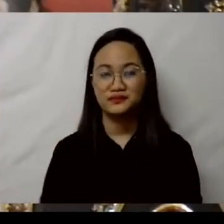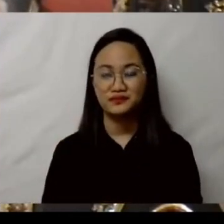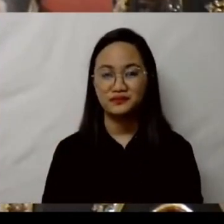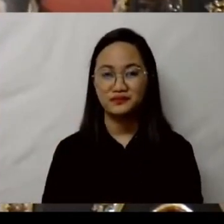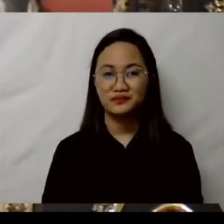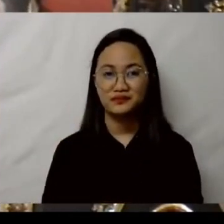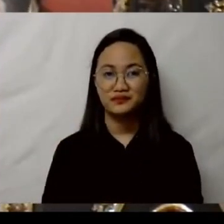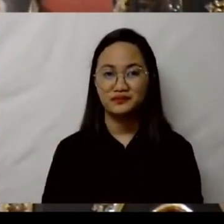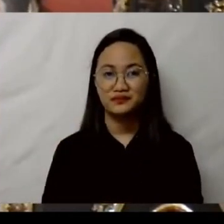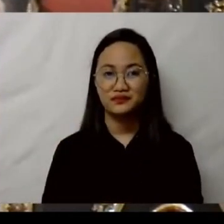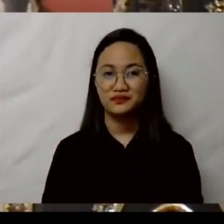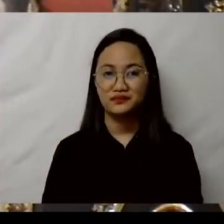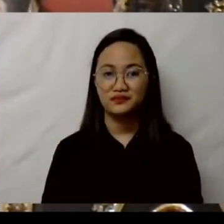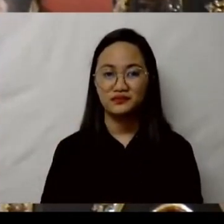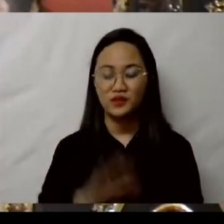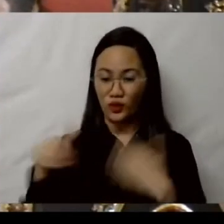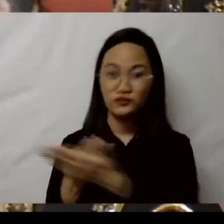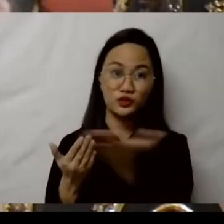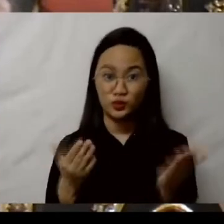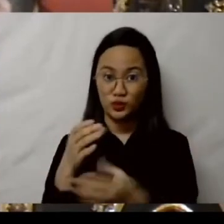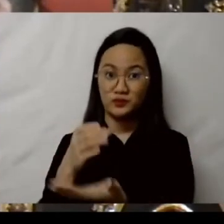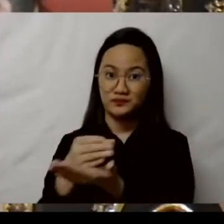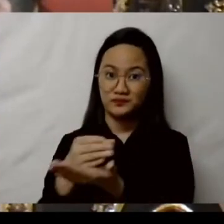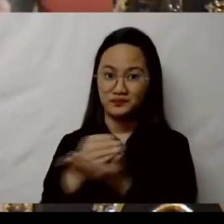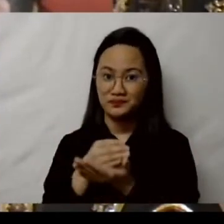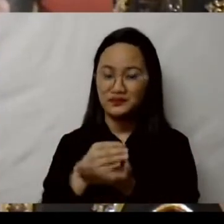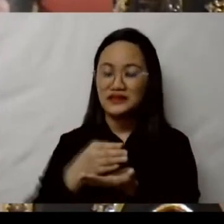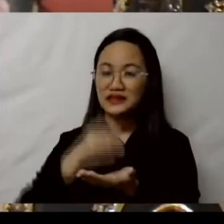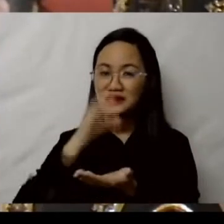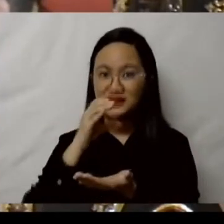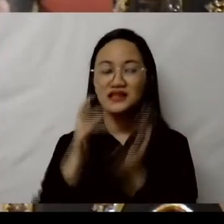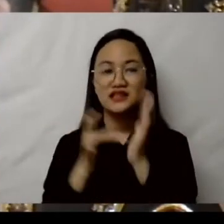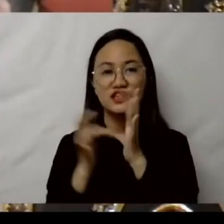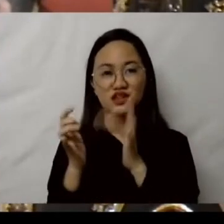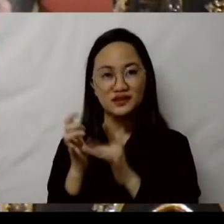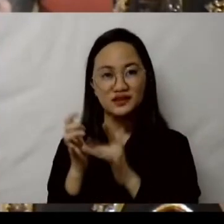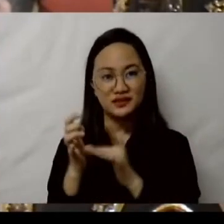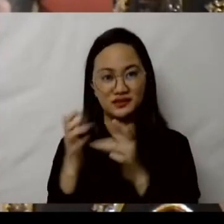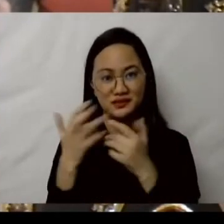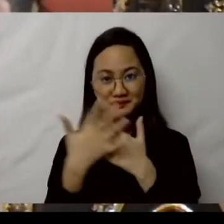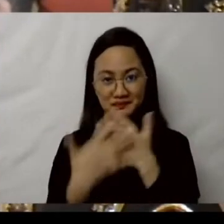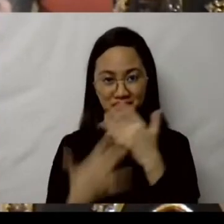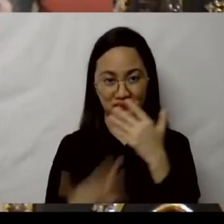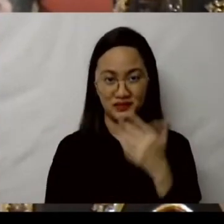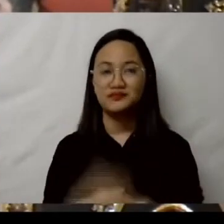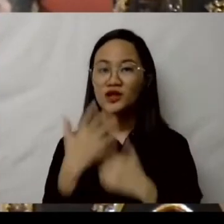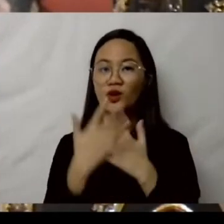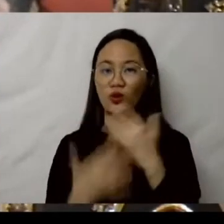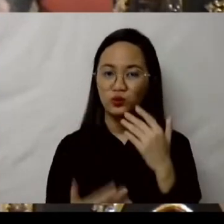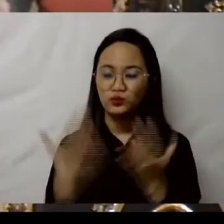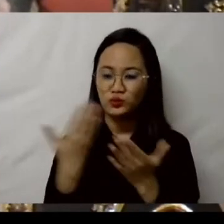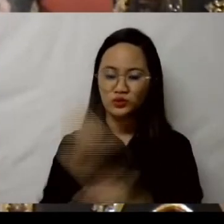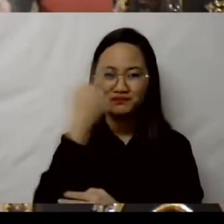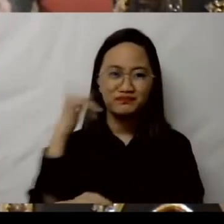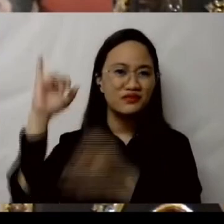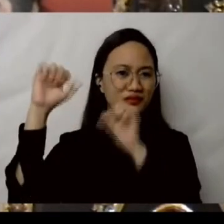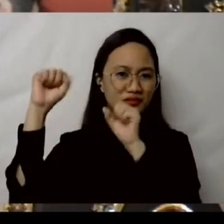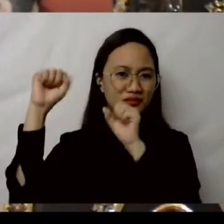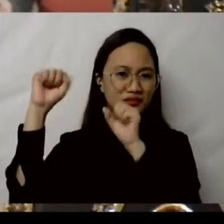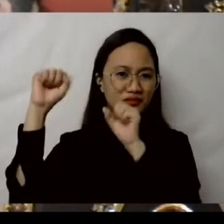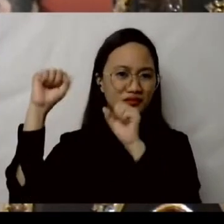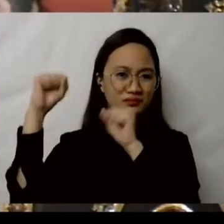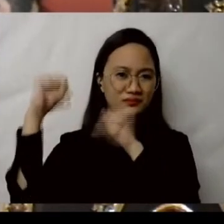"Tanggapin ninyong lahat ito at inumin. Ito ang kalis ng aking dugo, ng bago at walang hanggang tipan. Ang aking